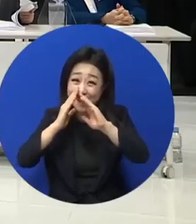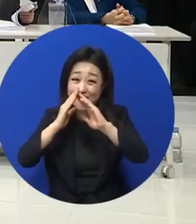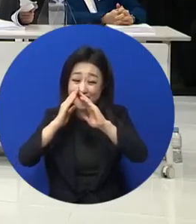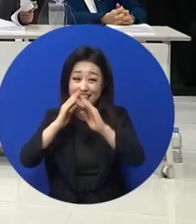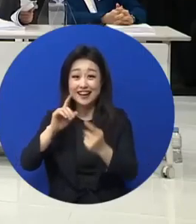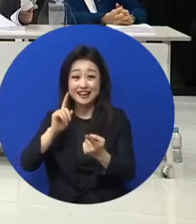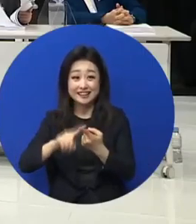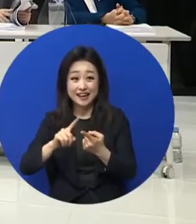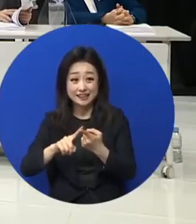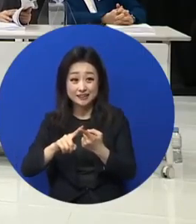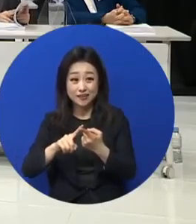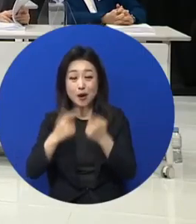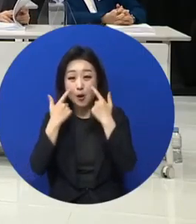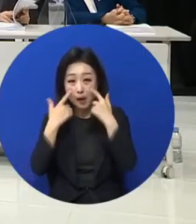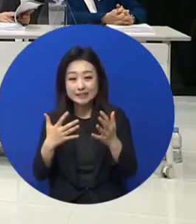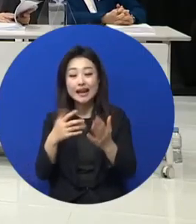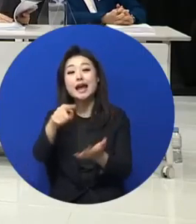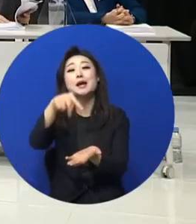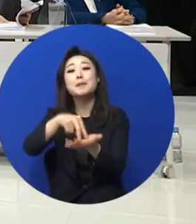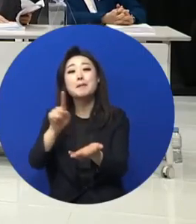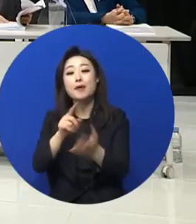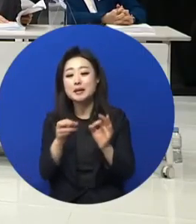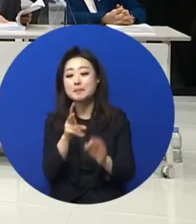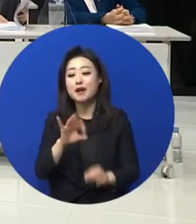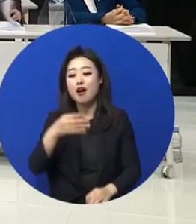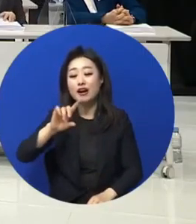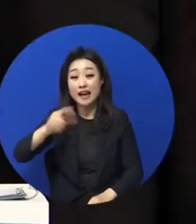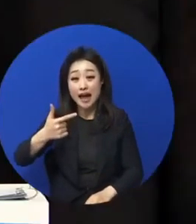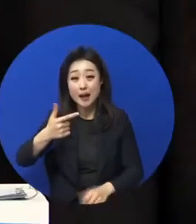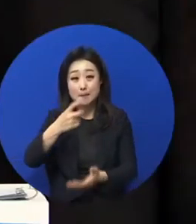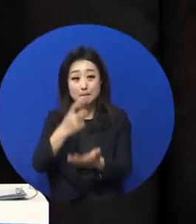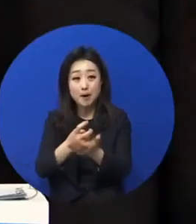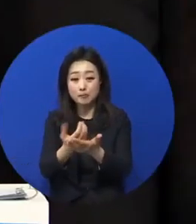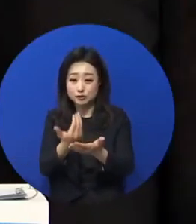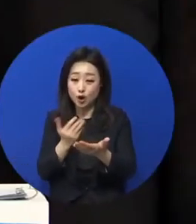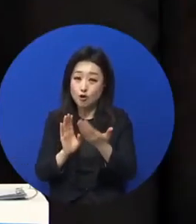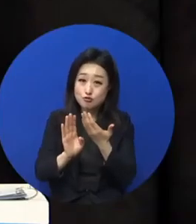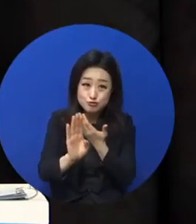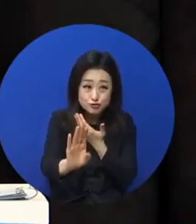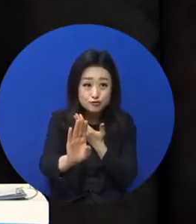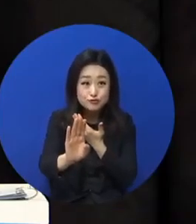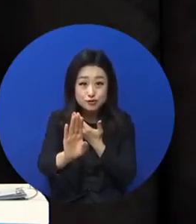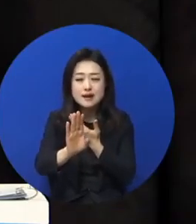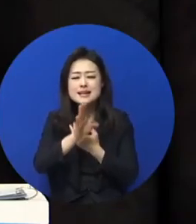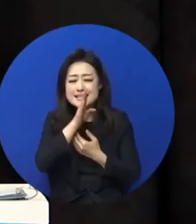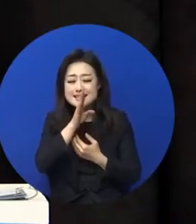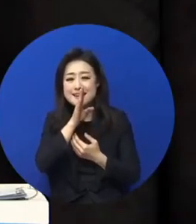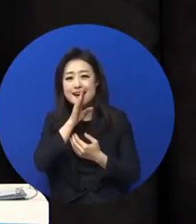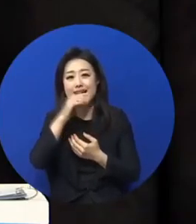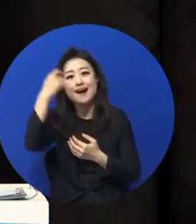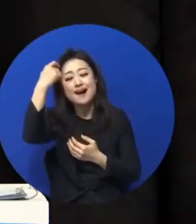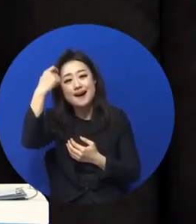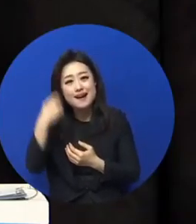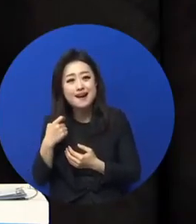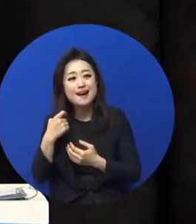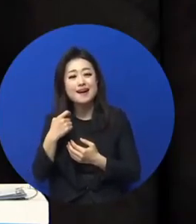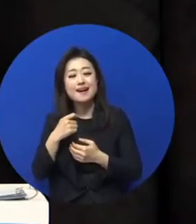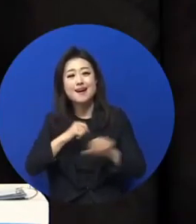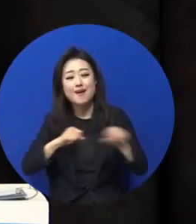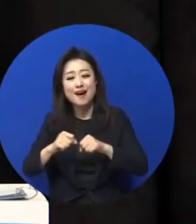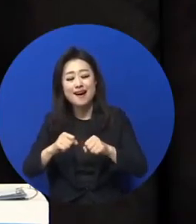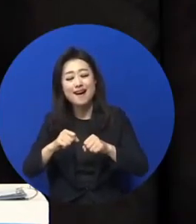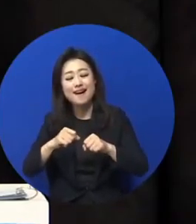명분론에 있어서 확산책을 듣고 싶고 두 번째 김영란법 제정 전후 실상을 실감나게 좀 표현해 주세요라는 질문이었습니다.